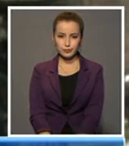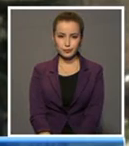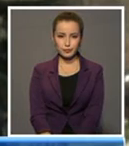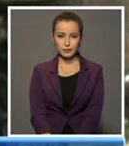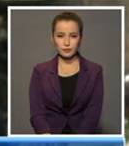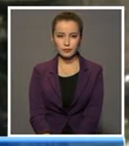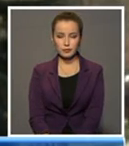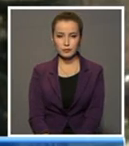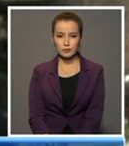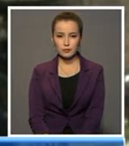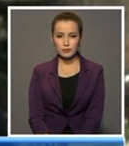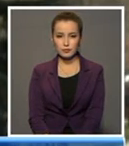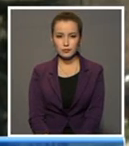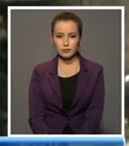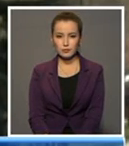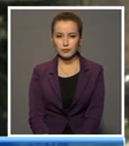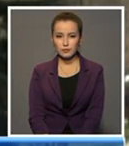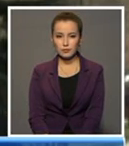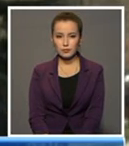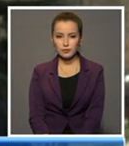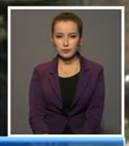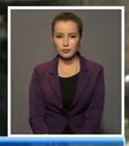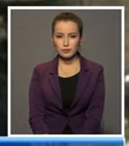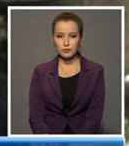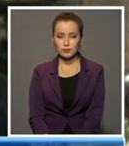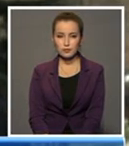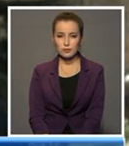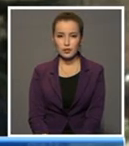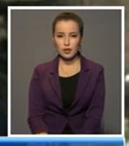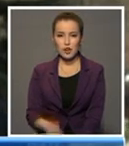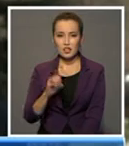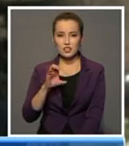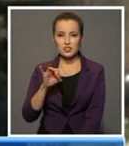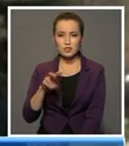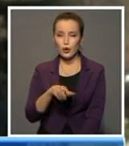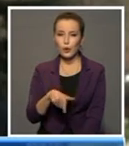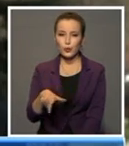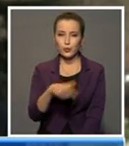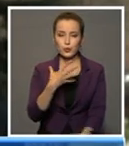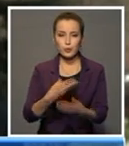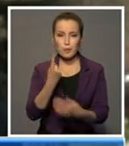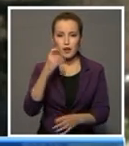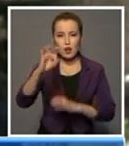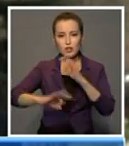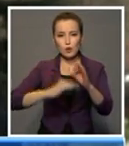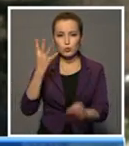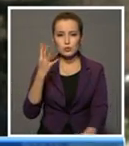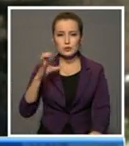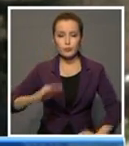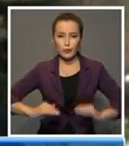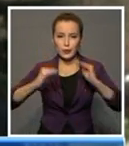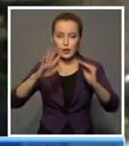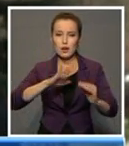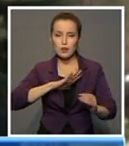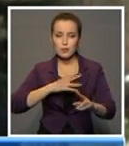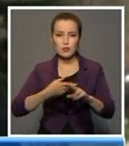Петропавловске вот он уже добавился за последние сутки на 4 сантиметра. Есіл өзені қала аумағында бір тәулікте 4 сантиметрге көтерілді. Алдағы